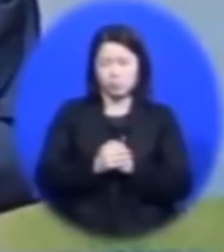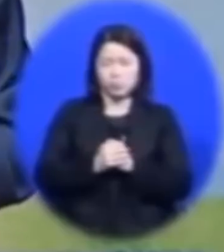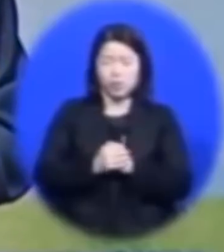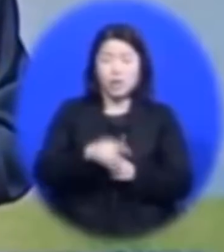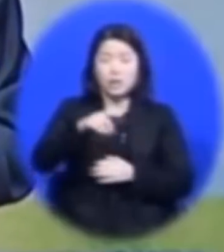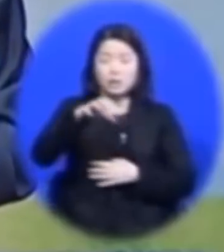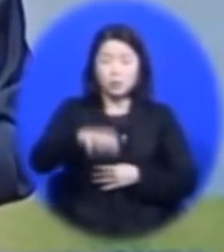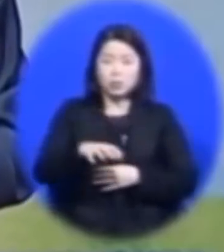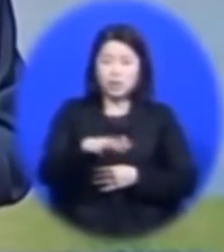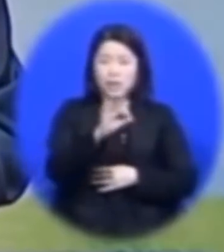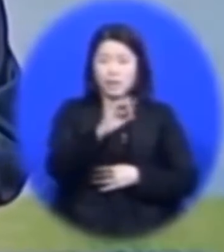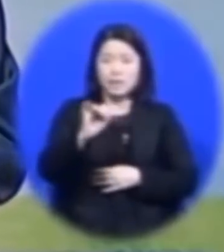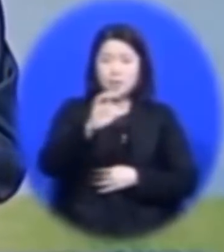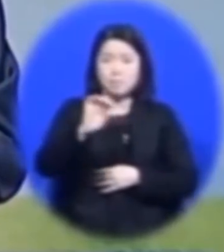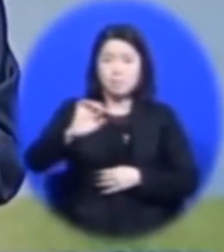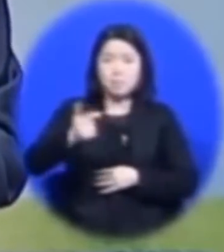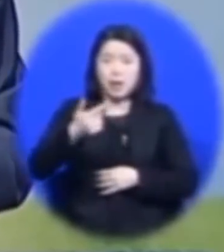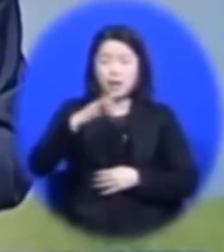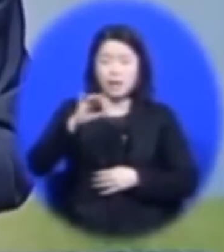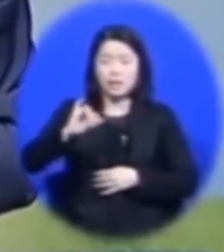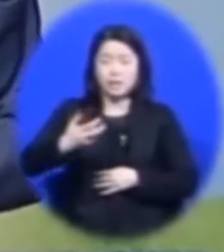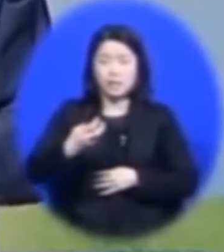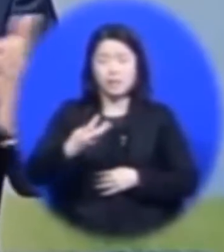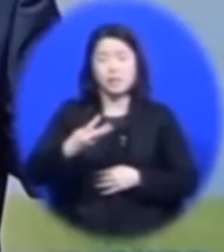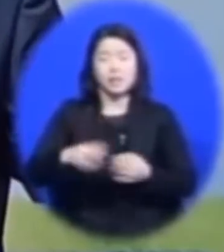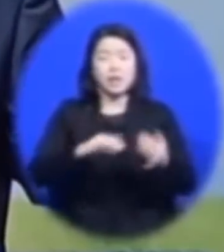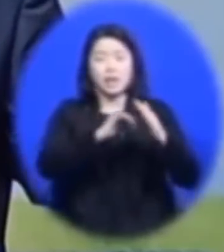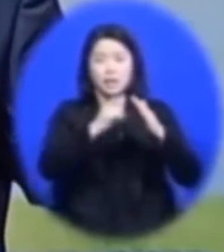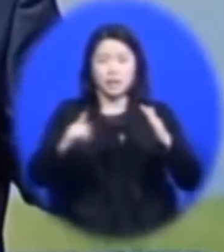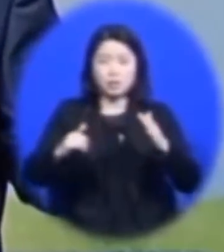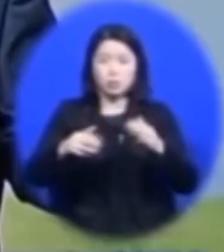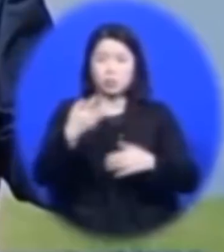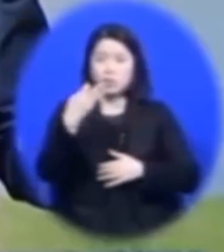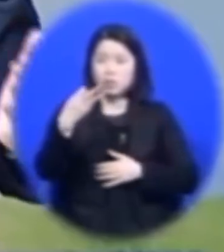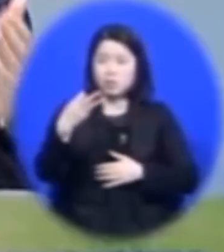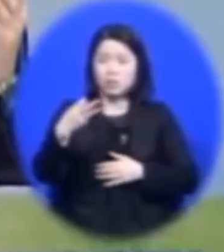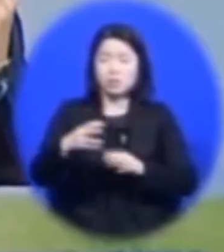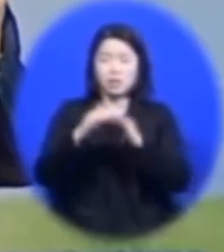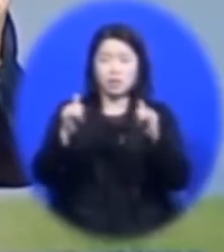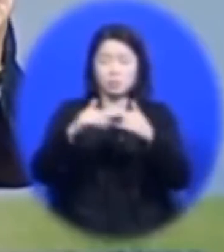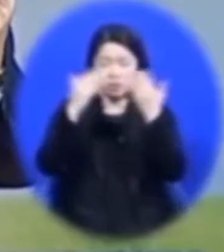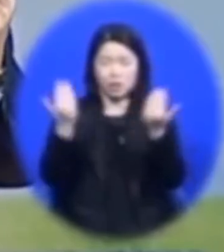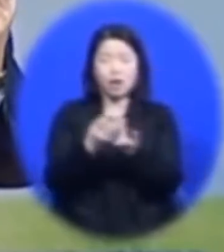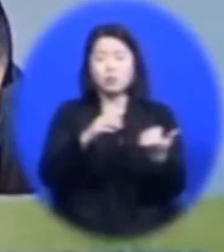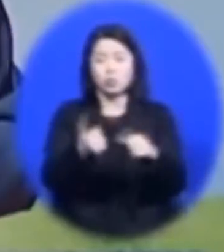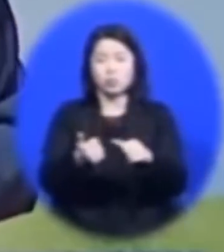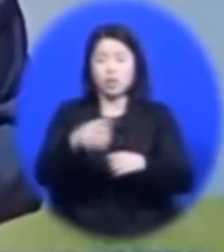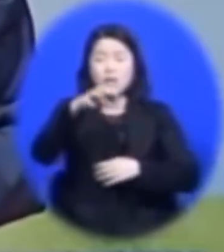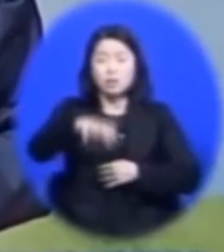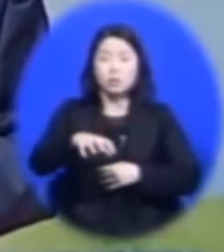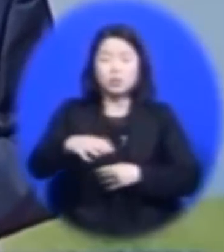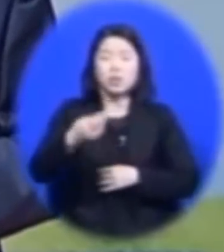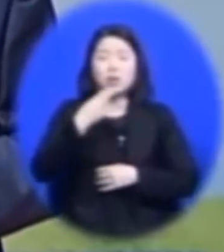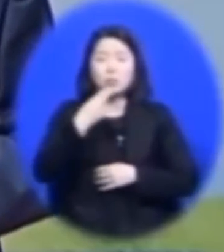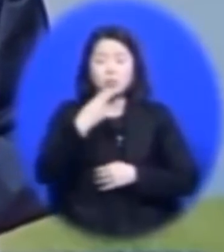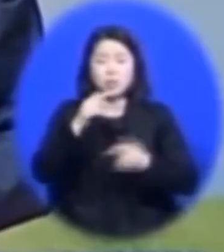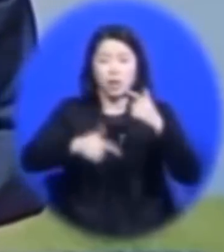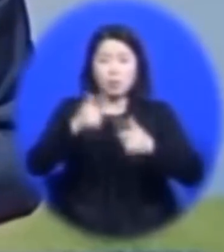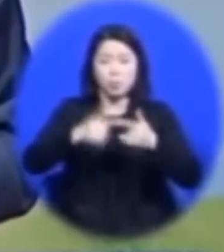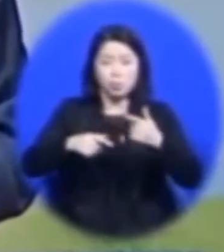그곳에 이 판에 장로님 가족 13명에 다 죽었는데 현장에 그날 없이 목포를